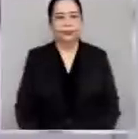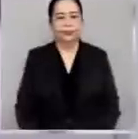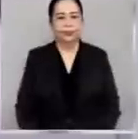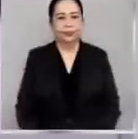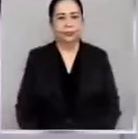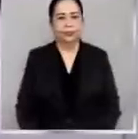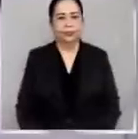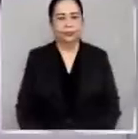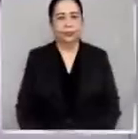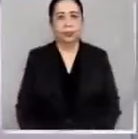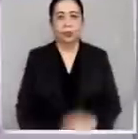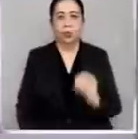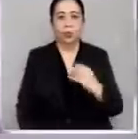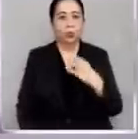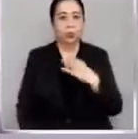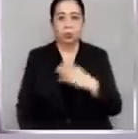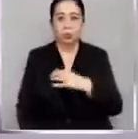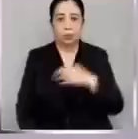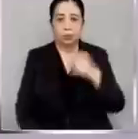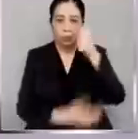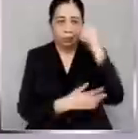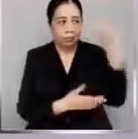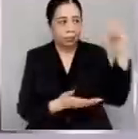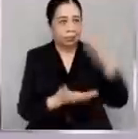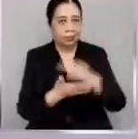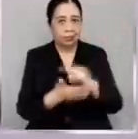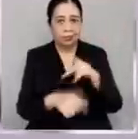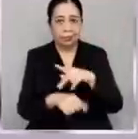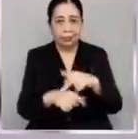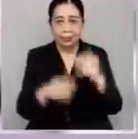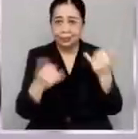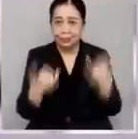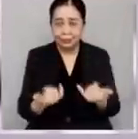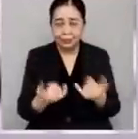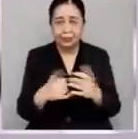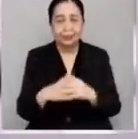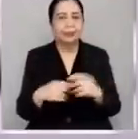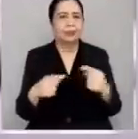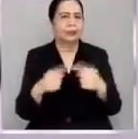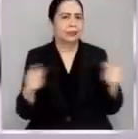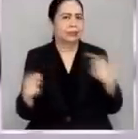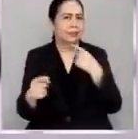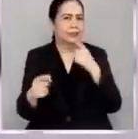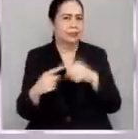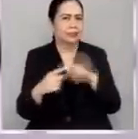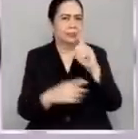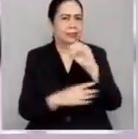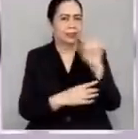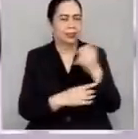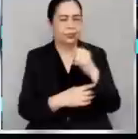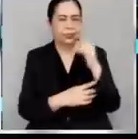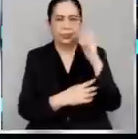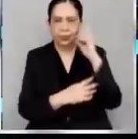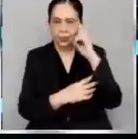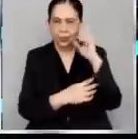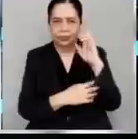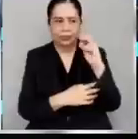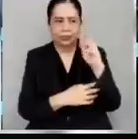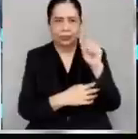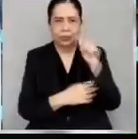Walang Congressman Arnie Temes na umuwi sa Pilipinas ngayong araw. Taliwas sa pahayag ni Justice Secretary Boying Remulla